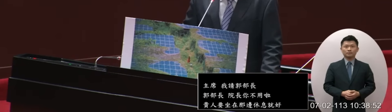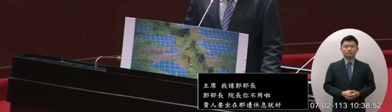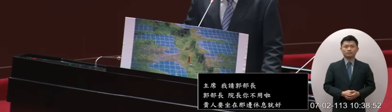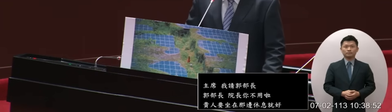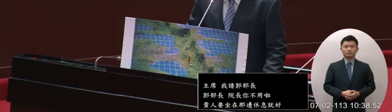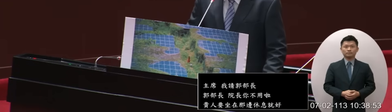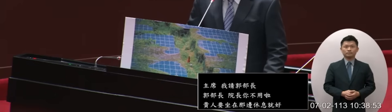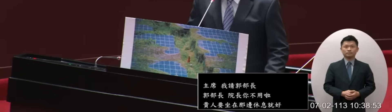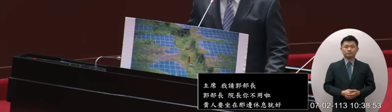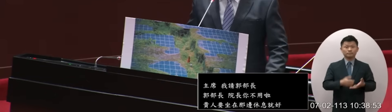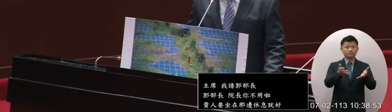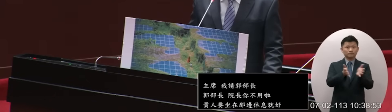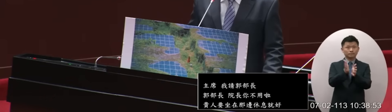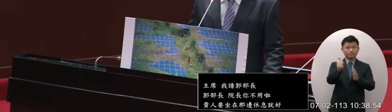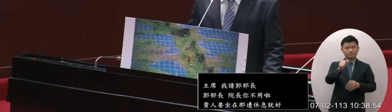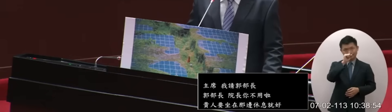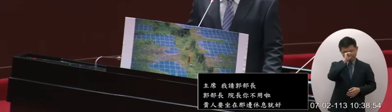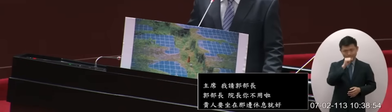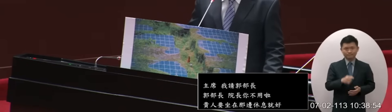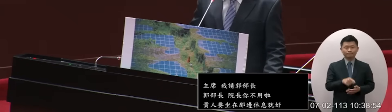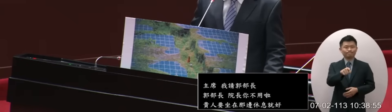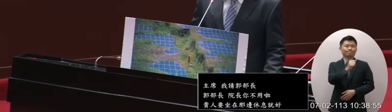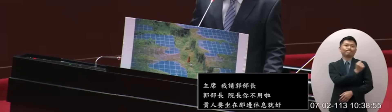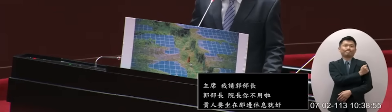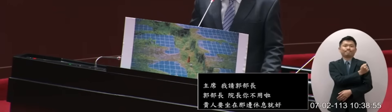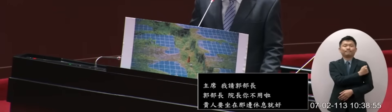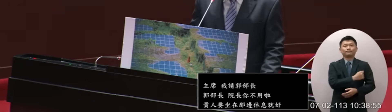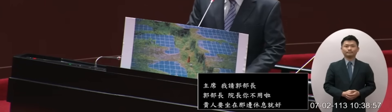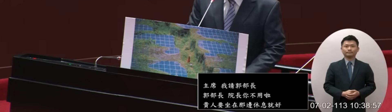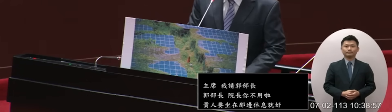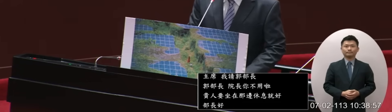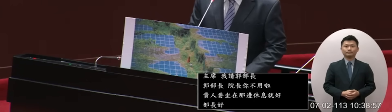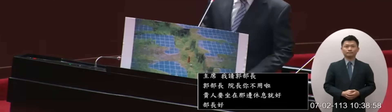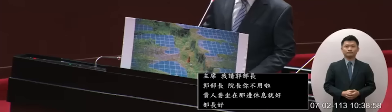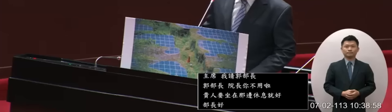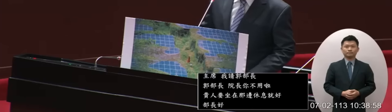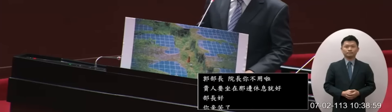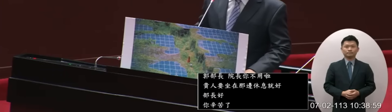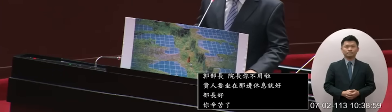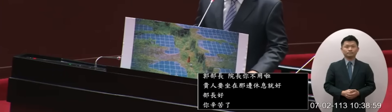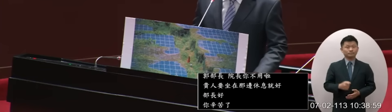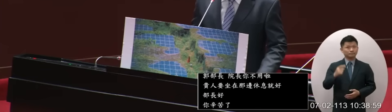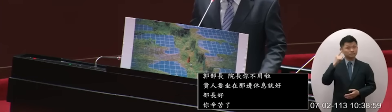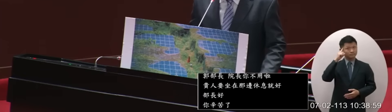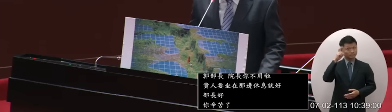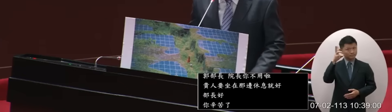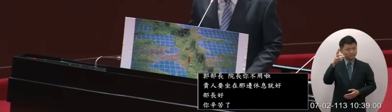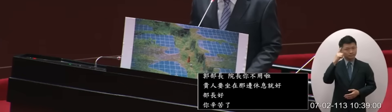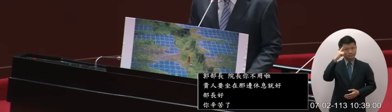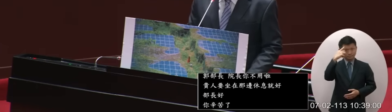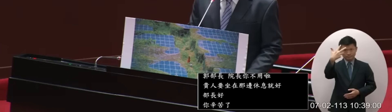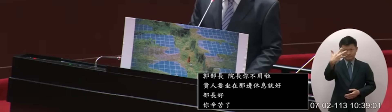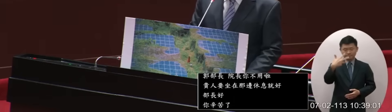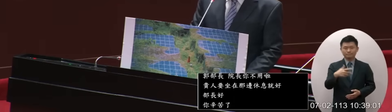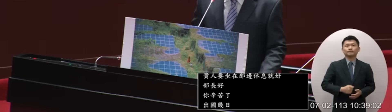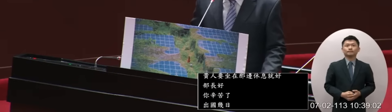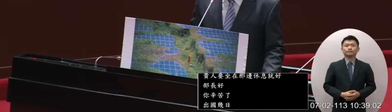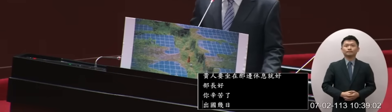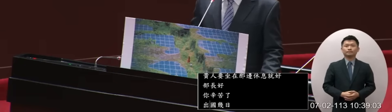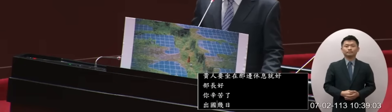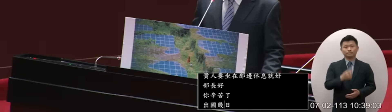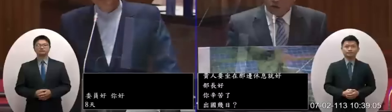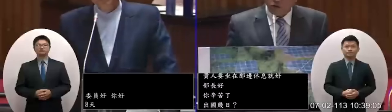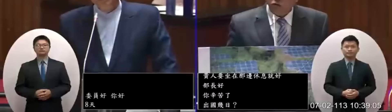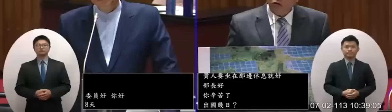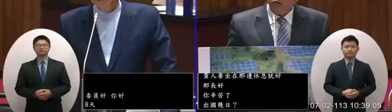委员好， 部长你好， 你好， 你辛苦。啊，出国几日？ 八天。 八天哦，辛苦。我